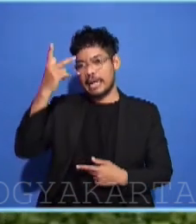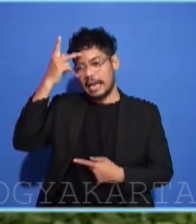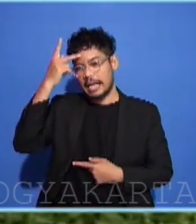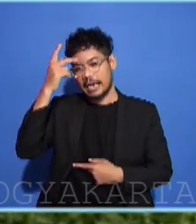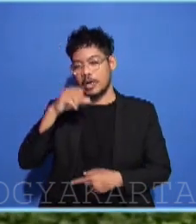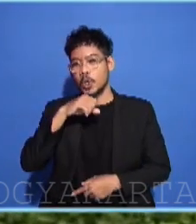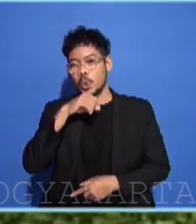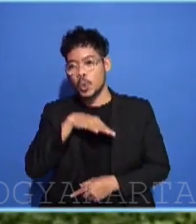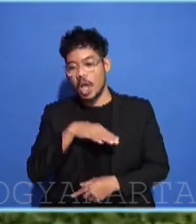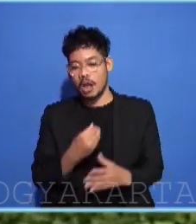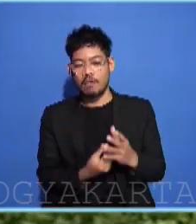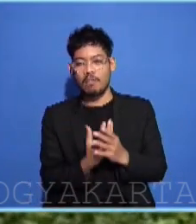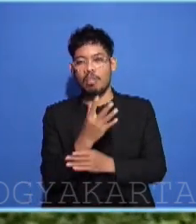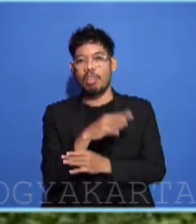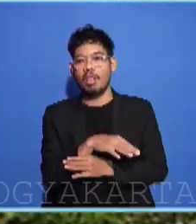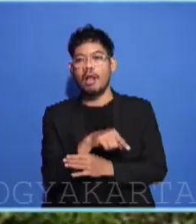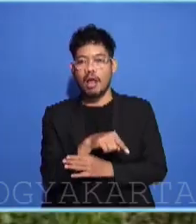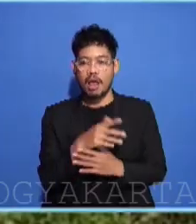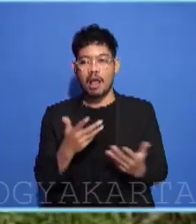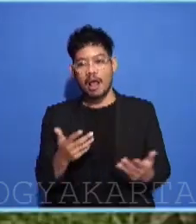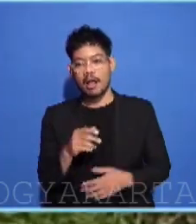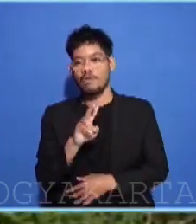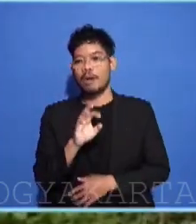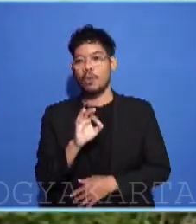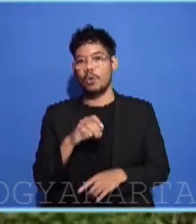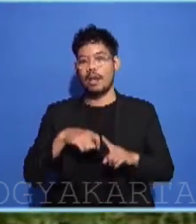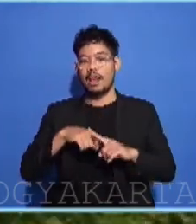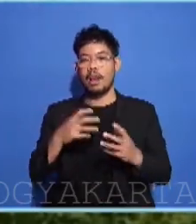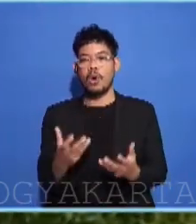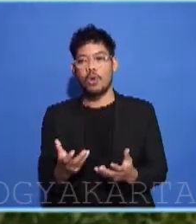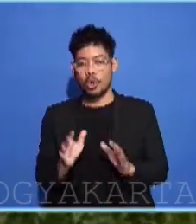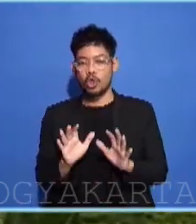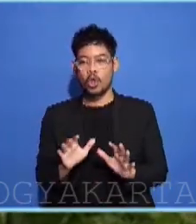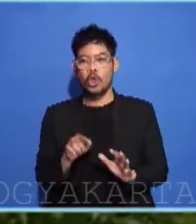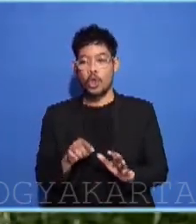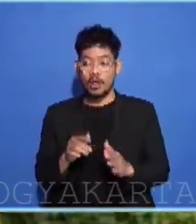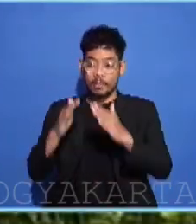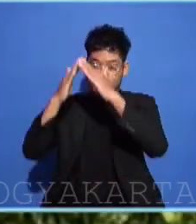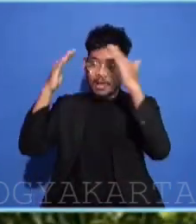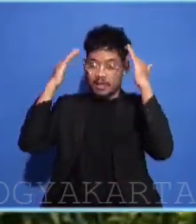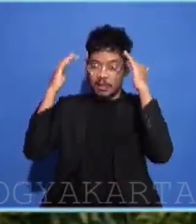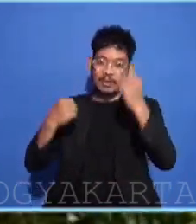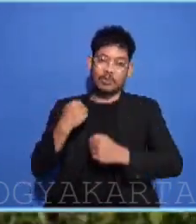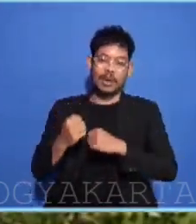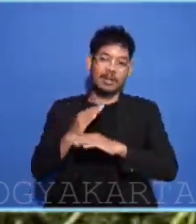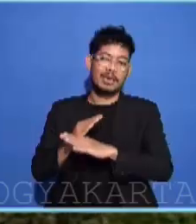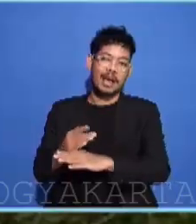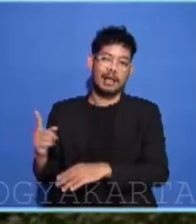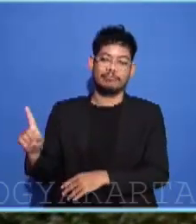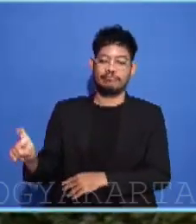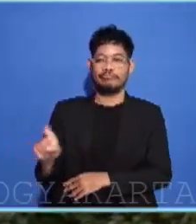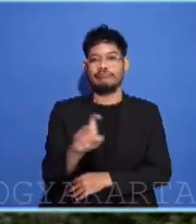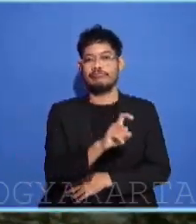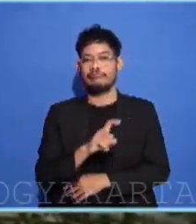ini cuma menghasilkan sekitar 30 kiloan petani mengaku hanya bisa melakukan pencegahan dengan menyemprotkan pestisida